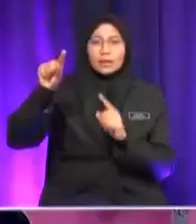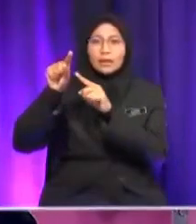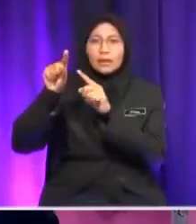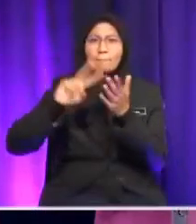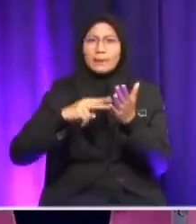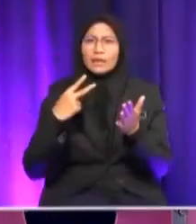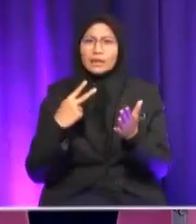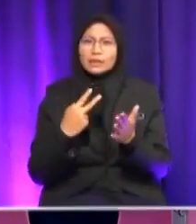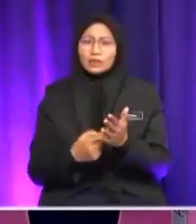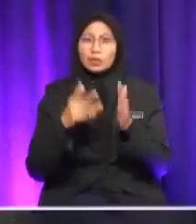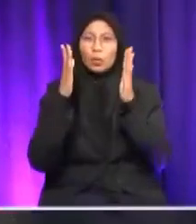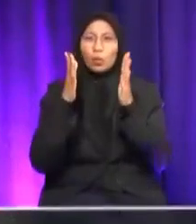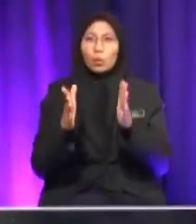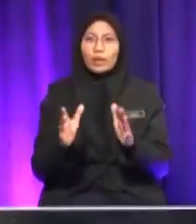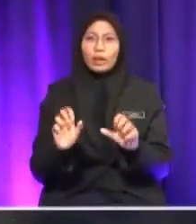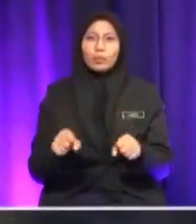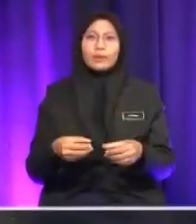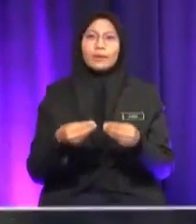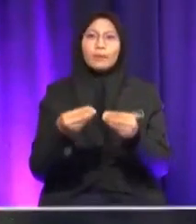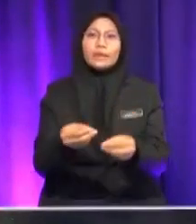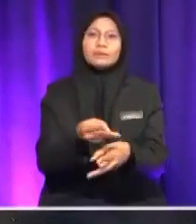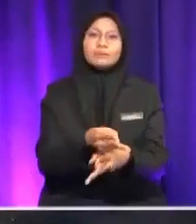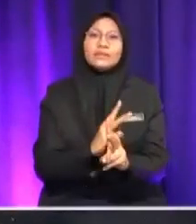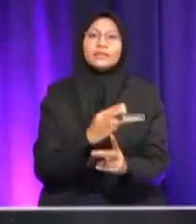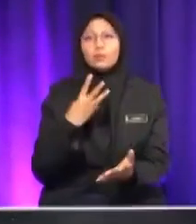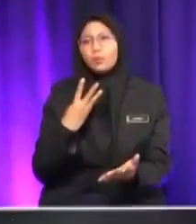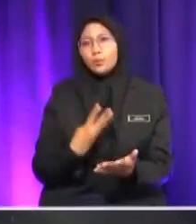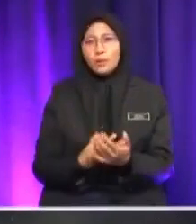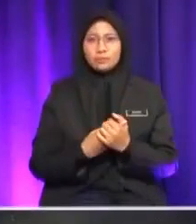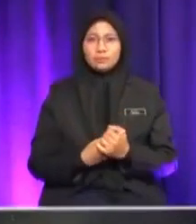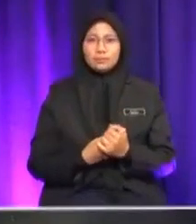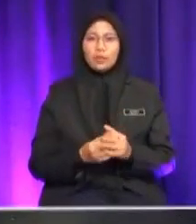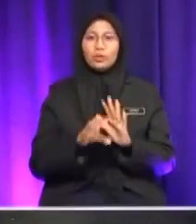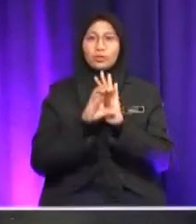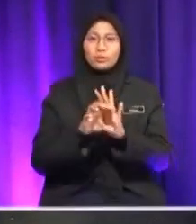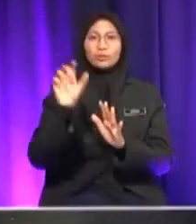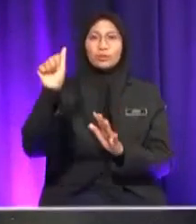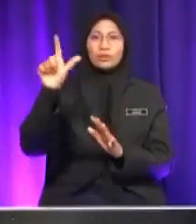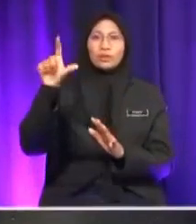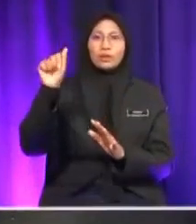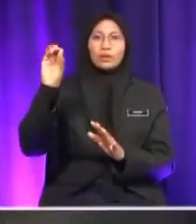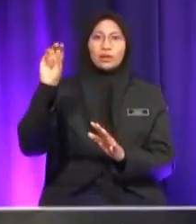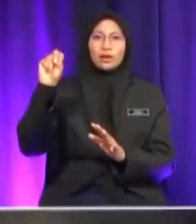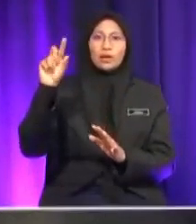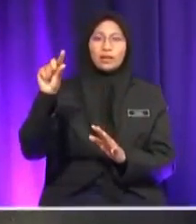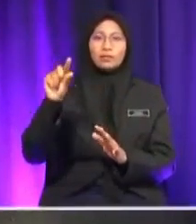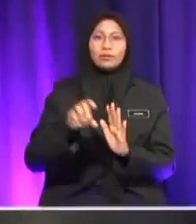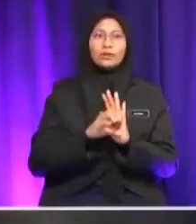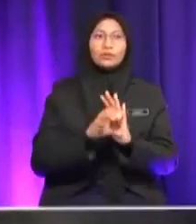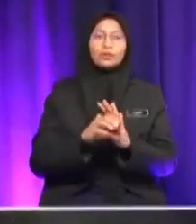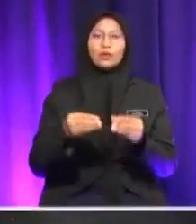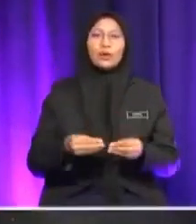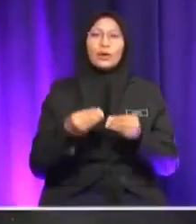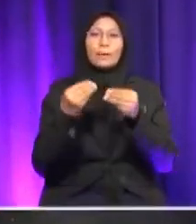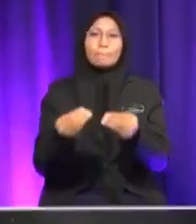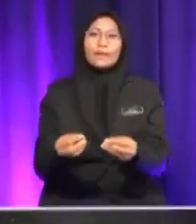Yuyu, apa maksud along? Along adalah mereka yang memberikan hutang dengan faedah yang lebih tinggi. Ya, dan yang